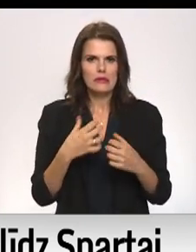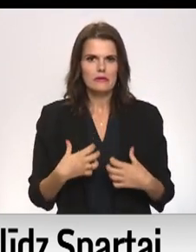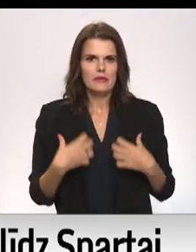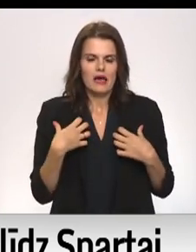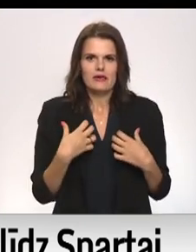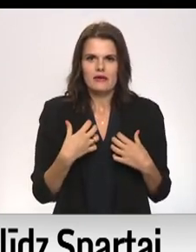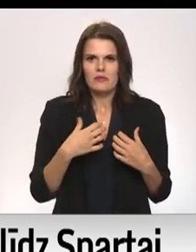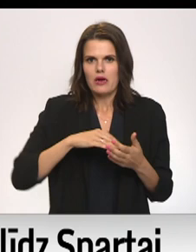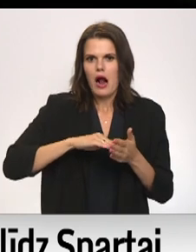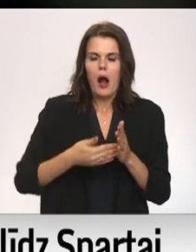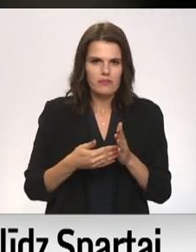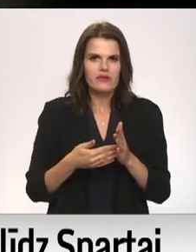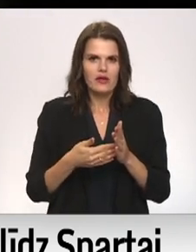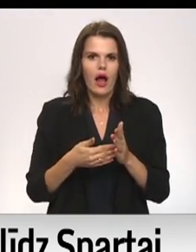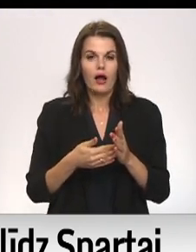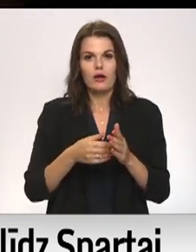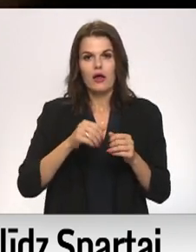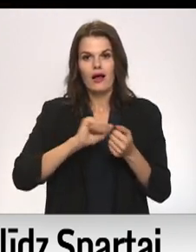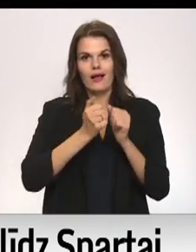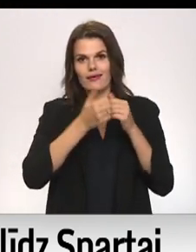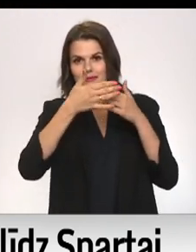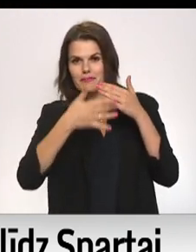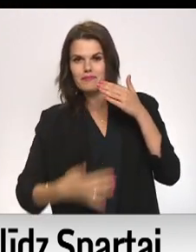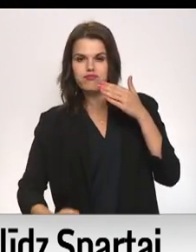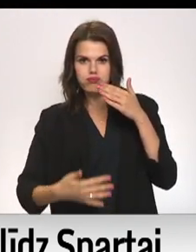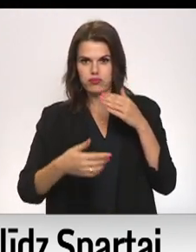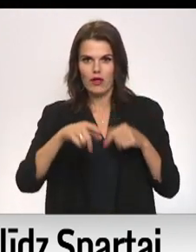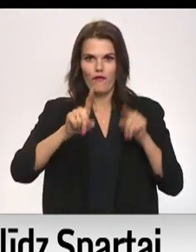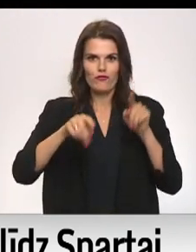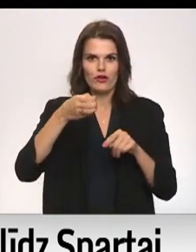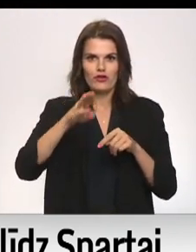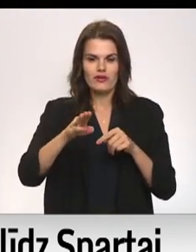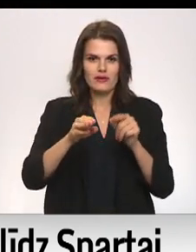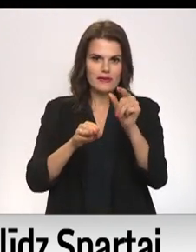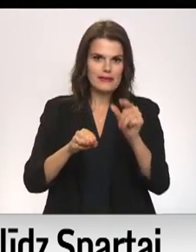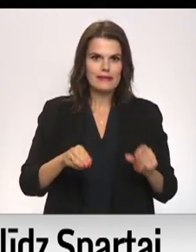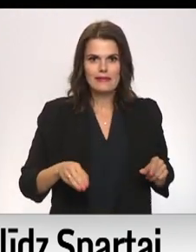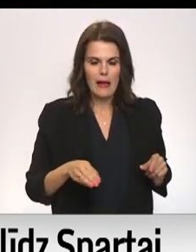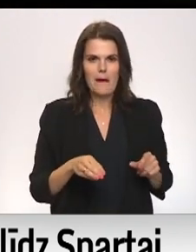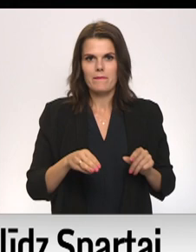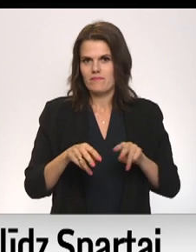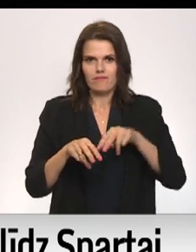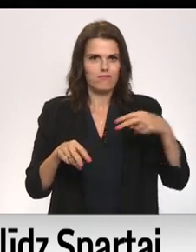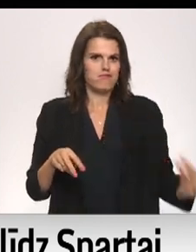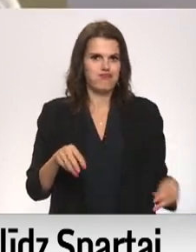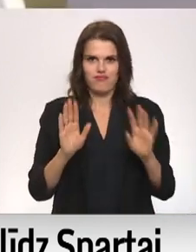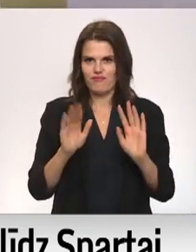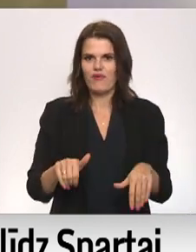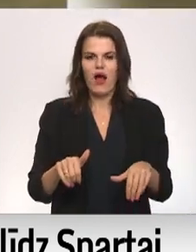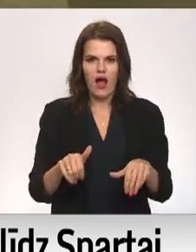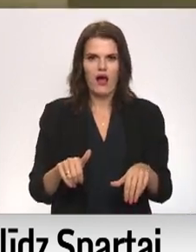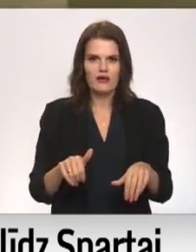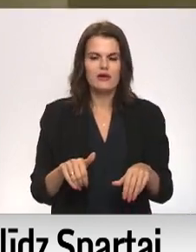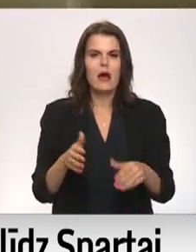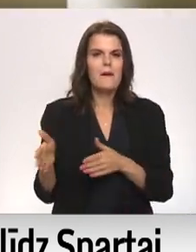ekstrēmos apstākļos, kur no tās klints maliņas tur bija daži centimetri. Lenta, protams, mūs nepasargāta no nokrišanas.